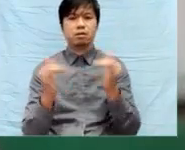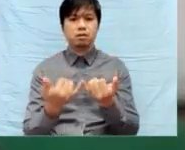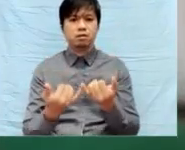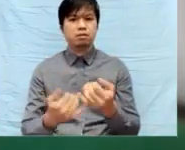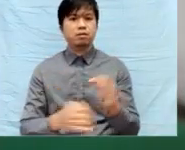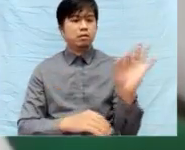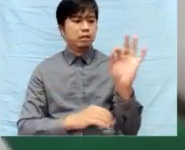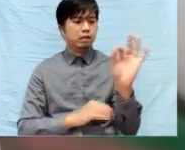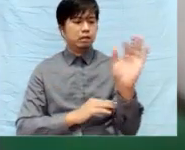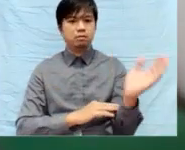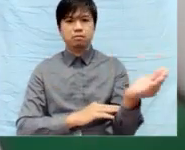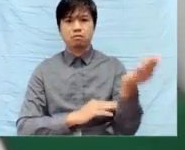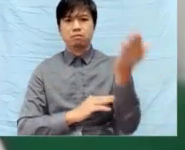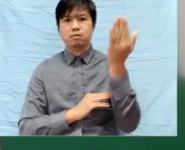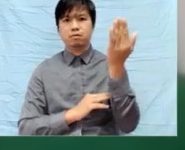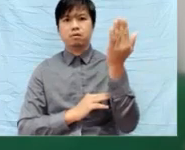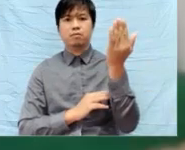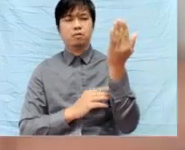morning.